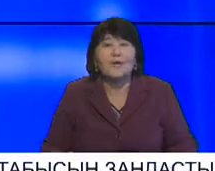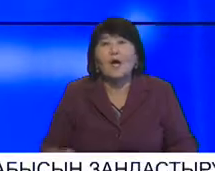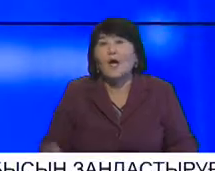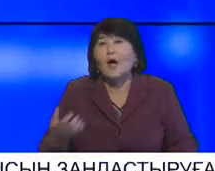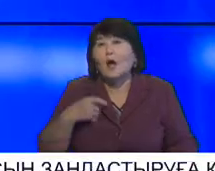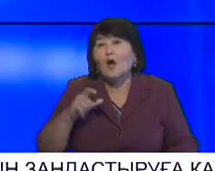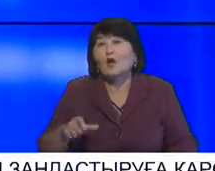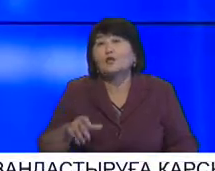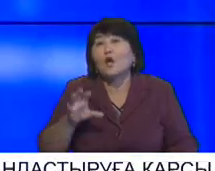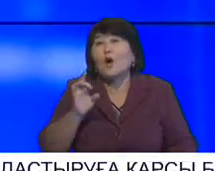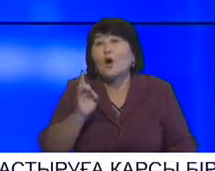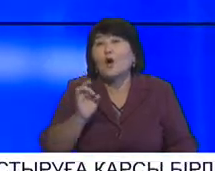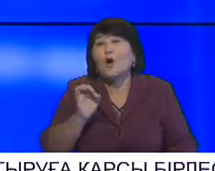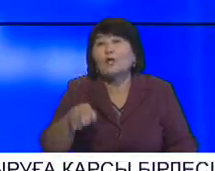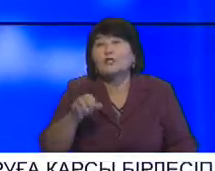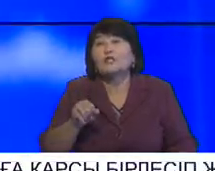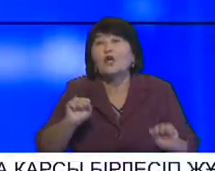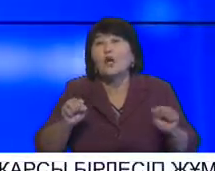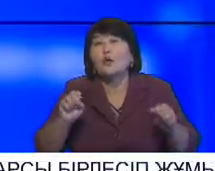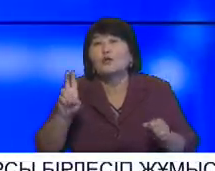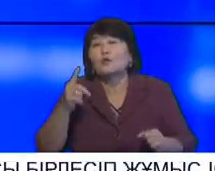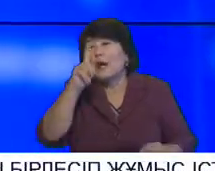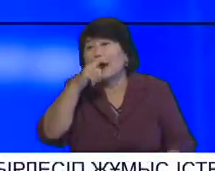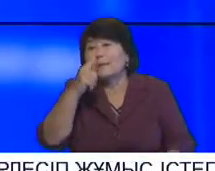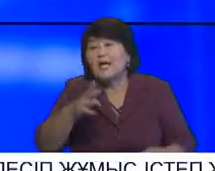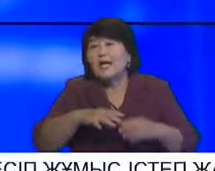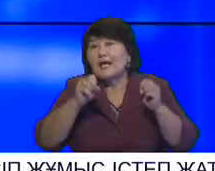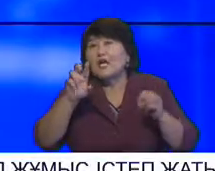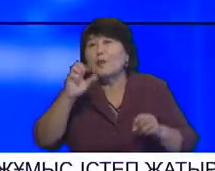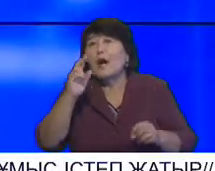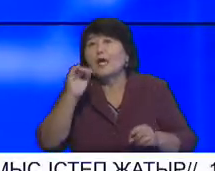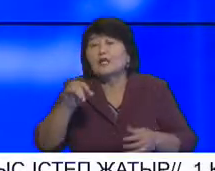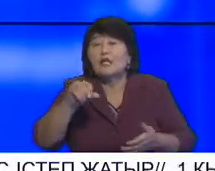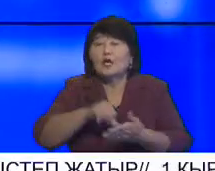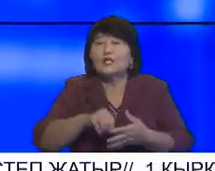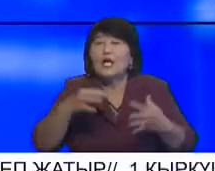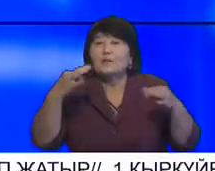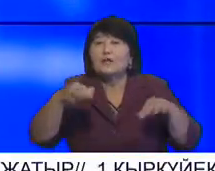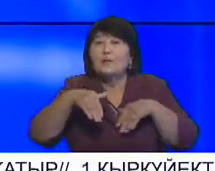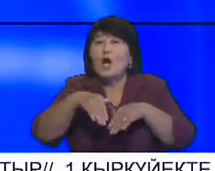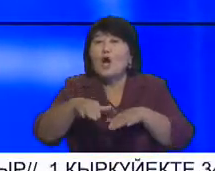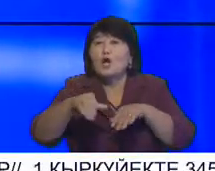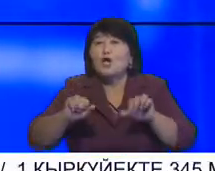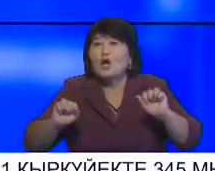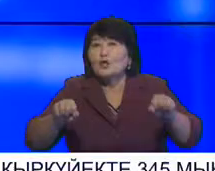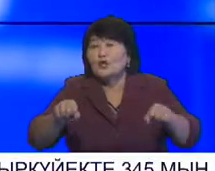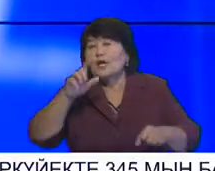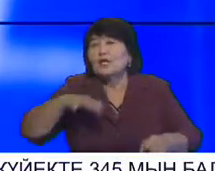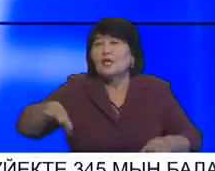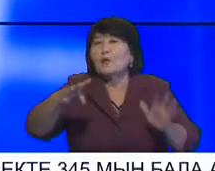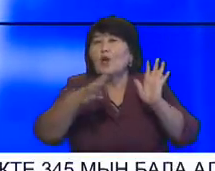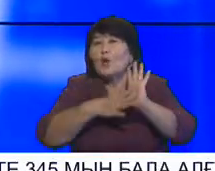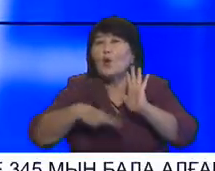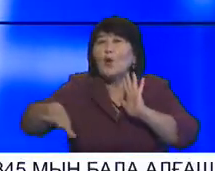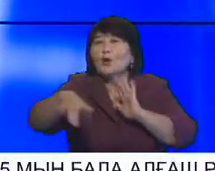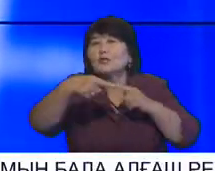Қызылордада Арденес мотоклубының бір жылдығына орай кәсіби байкерлердің қатысуымен бейбіт шеру өтті. Ауқымды шараға еліміздің 9